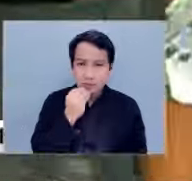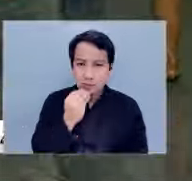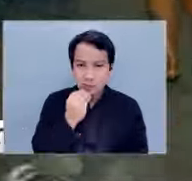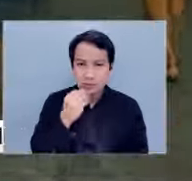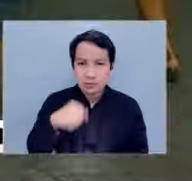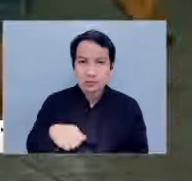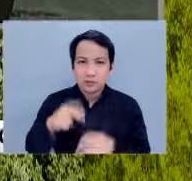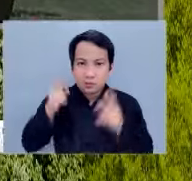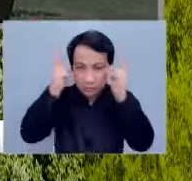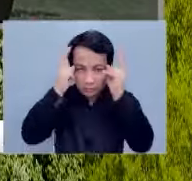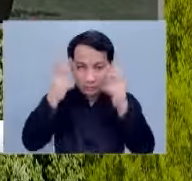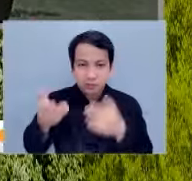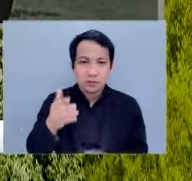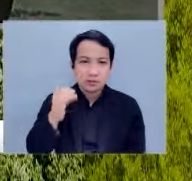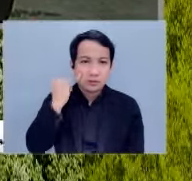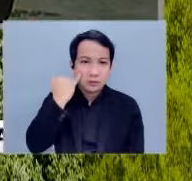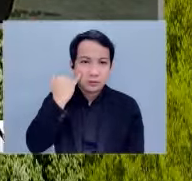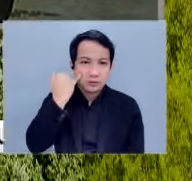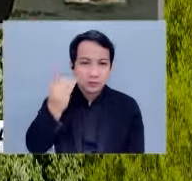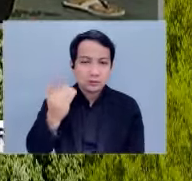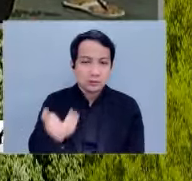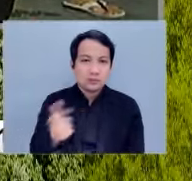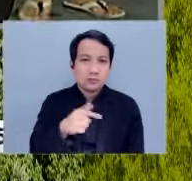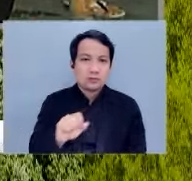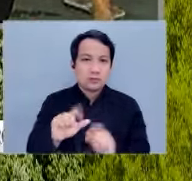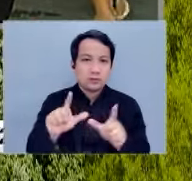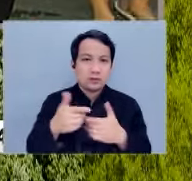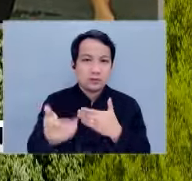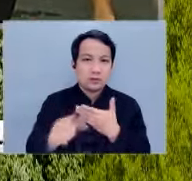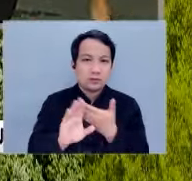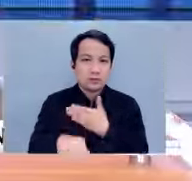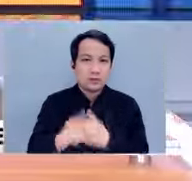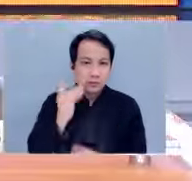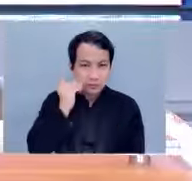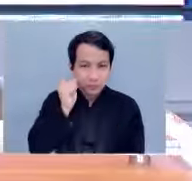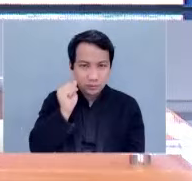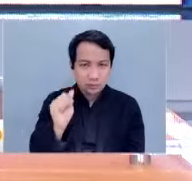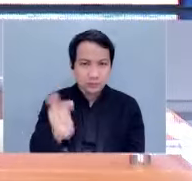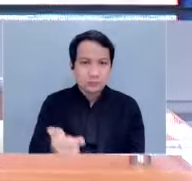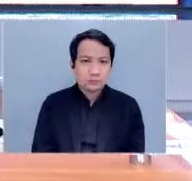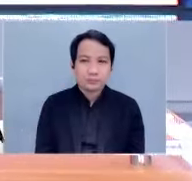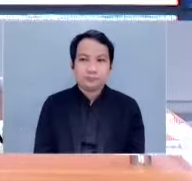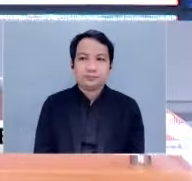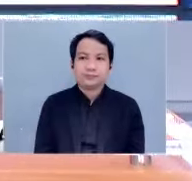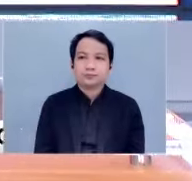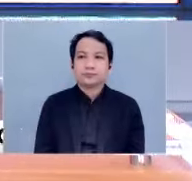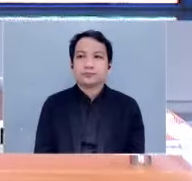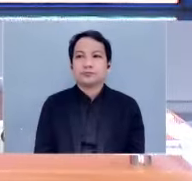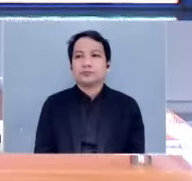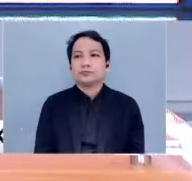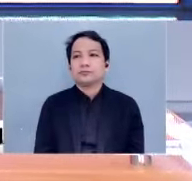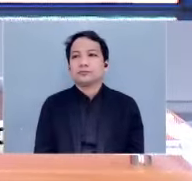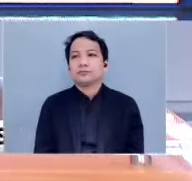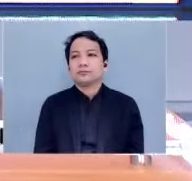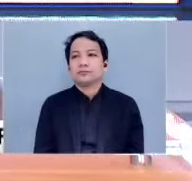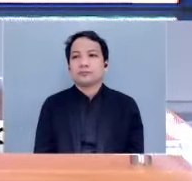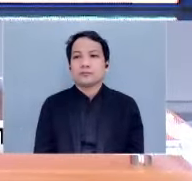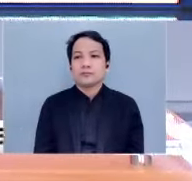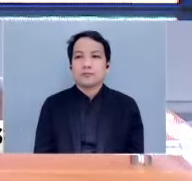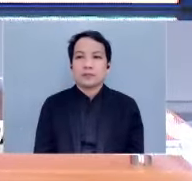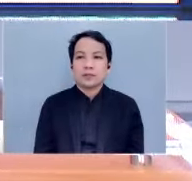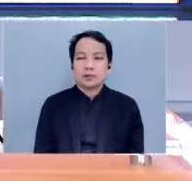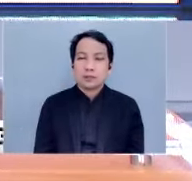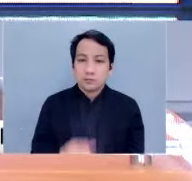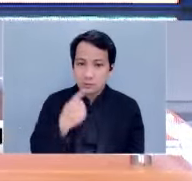gulay. Jester. Nag-uulat mula sa Maynila. Maraming salamat, Dave Abuel. Posibleng magpatupad ng panibagong dagdag presyo